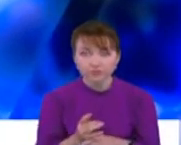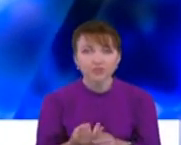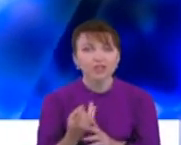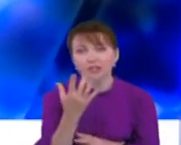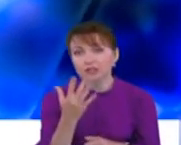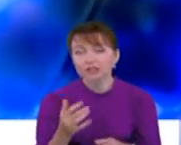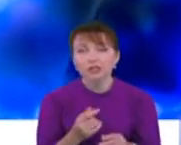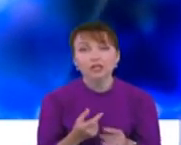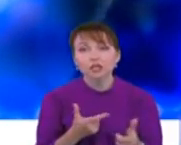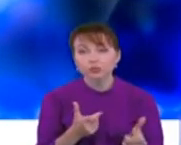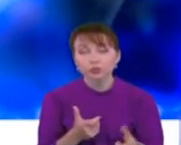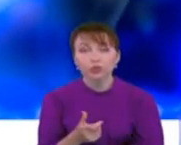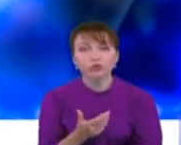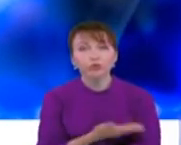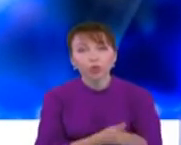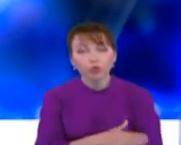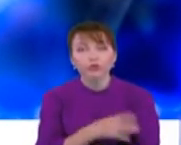Росія не зацікавлена в тому, що